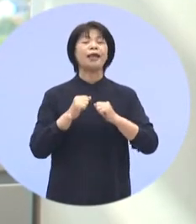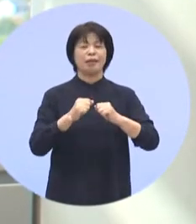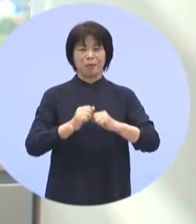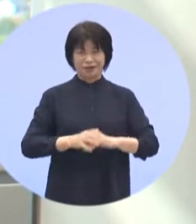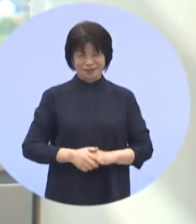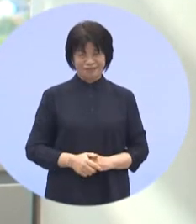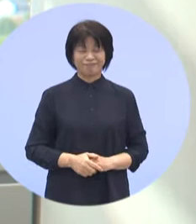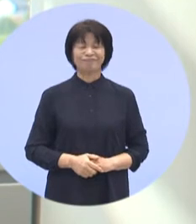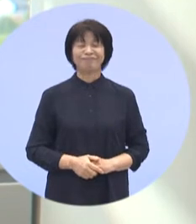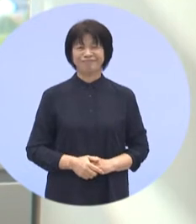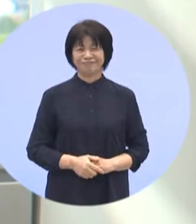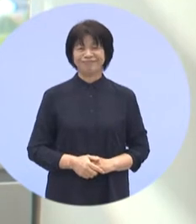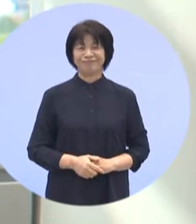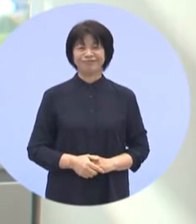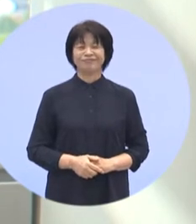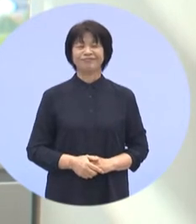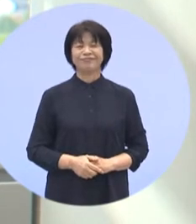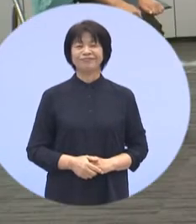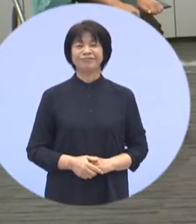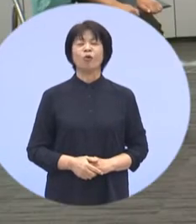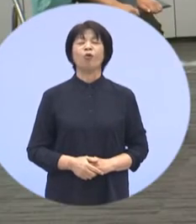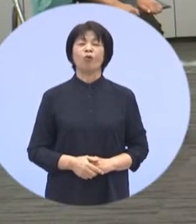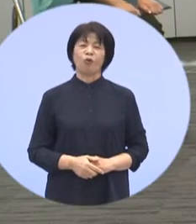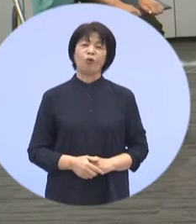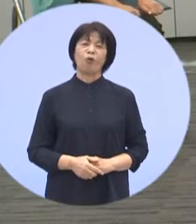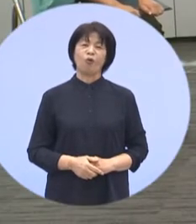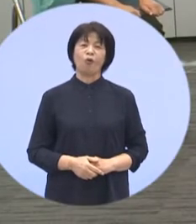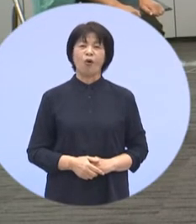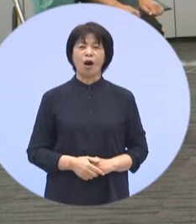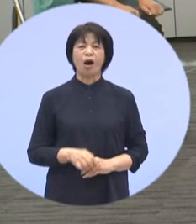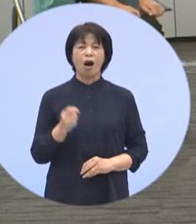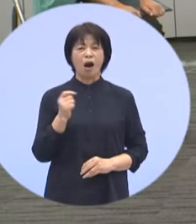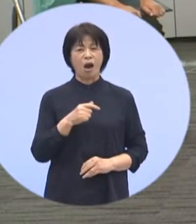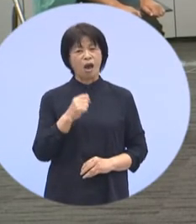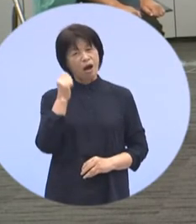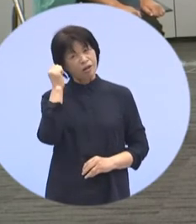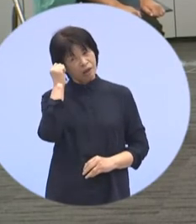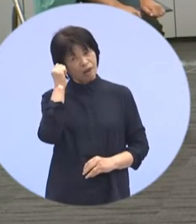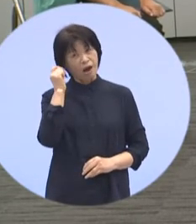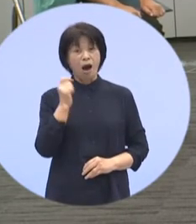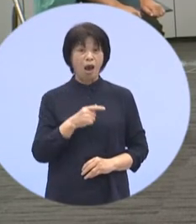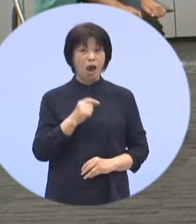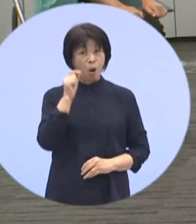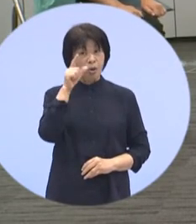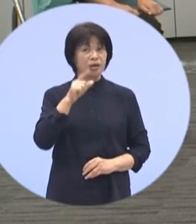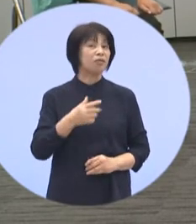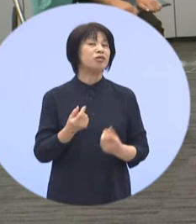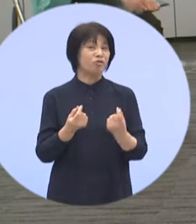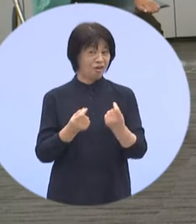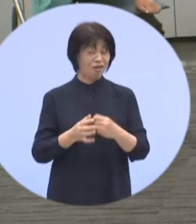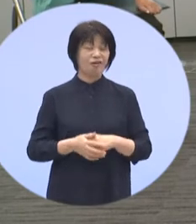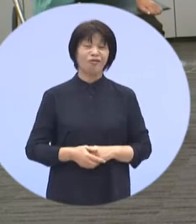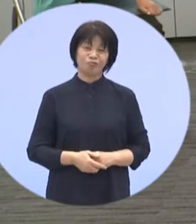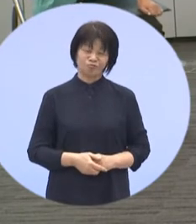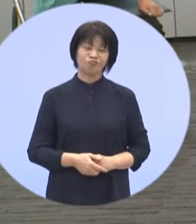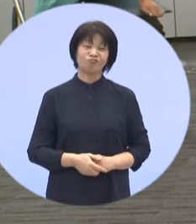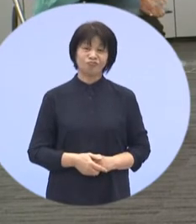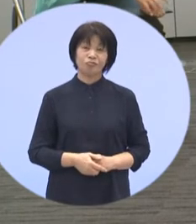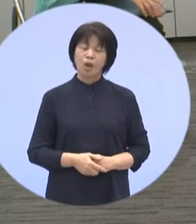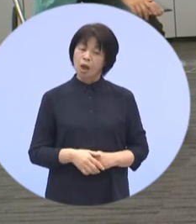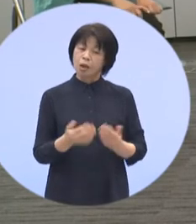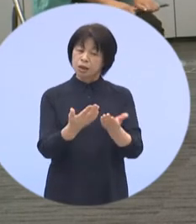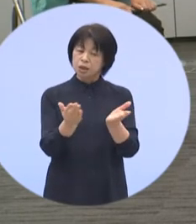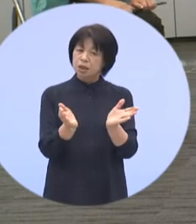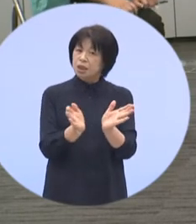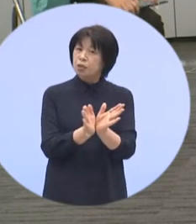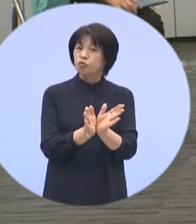体に気を使ってやっています。 早寝早起きしてるんですね。 早寝早起きしてます。 チームスポーツ